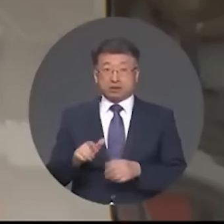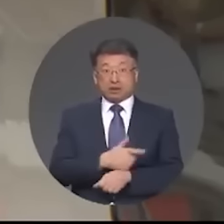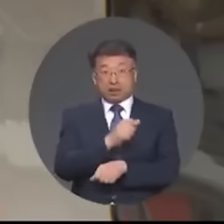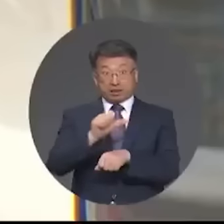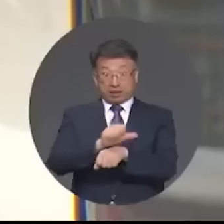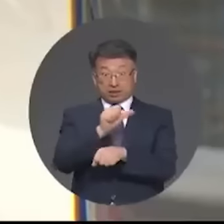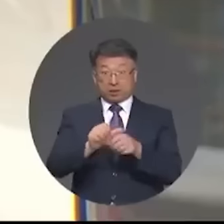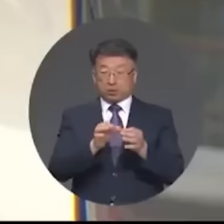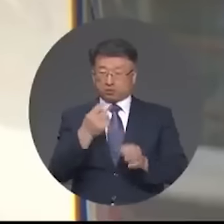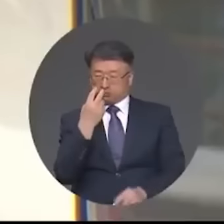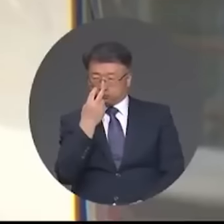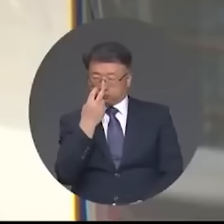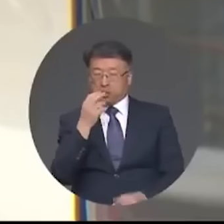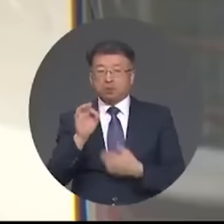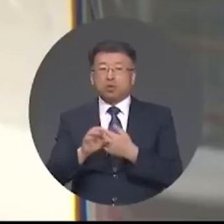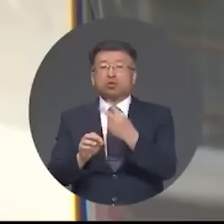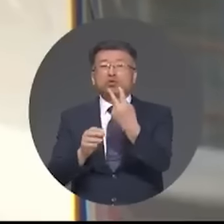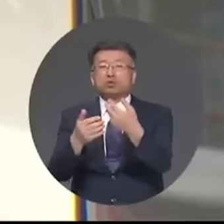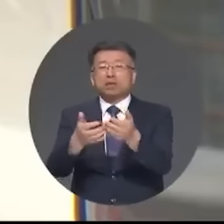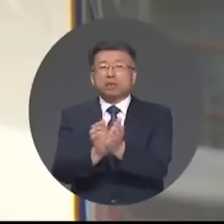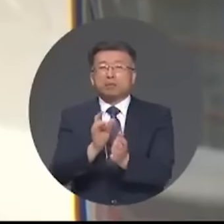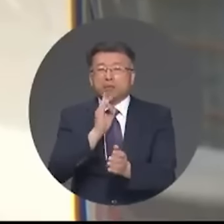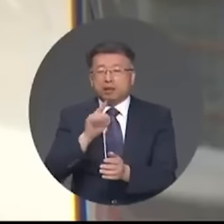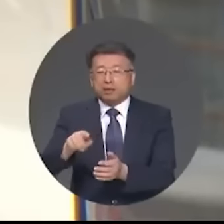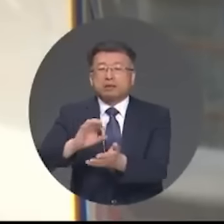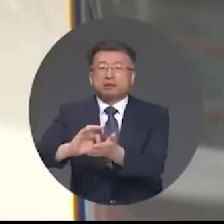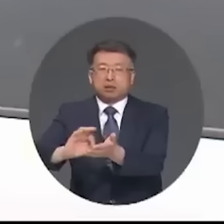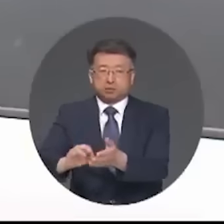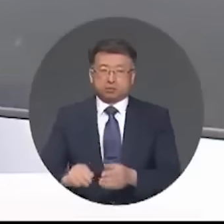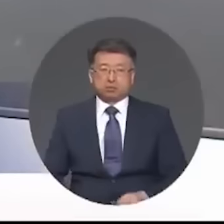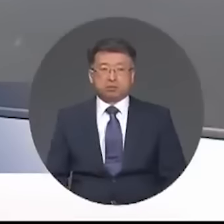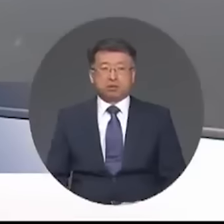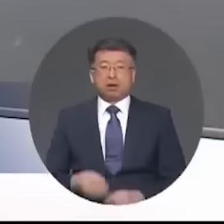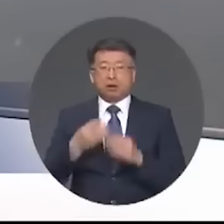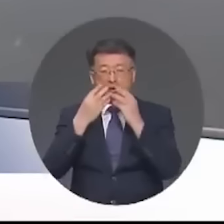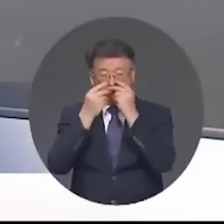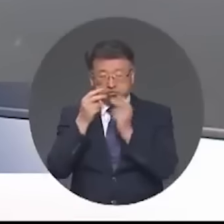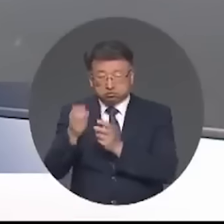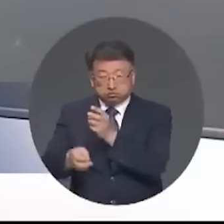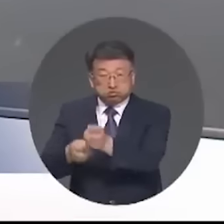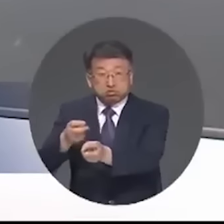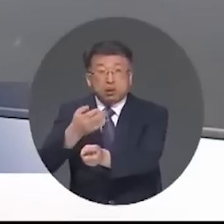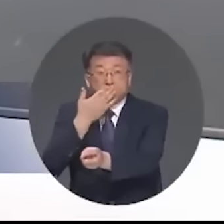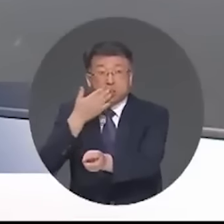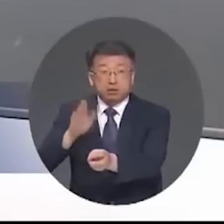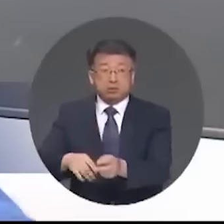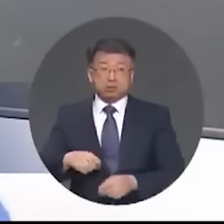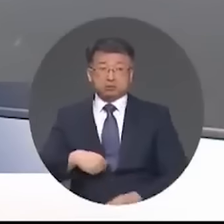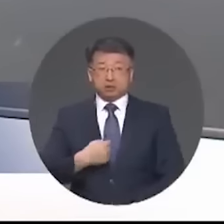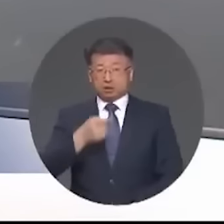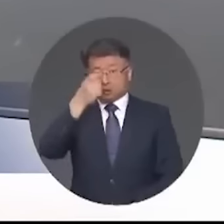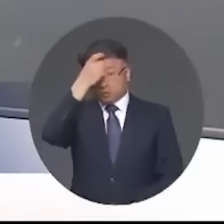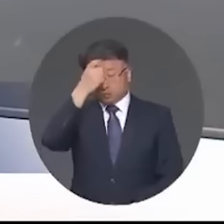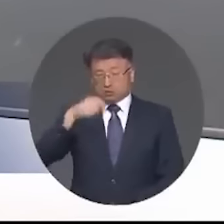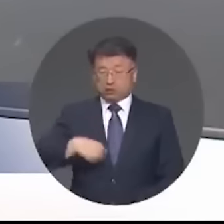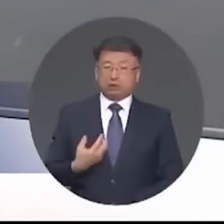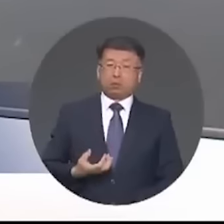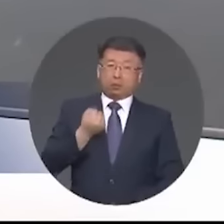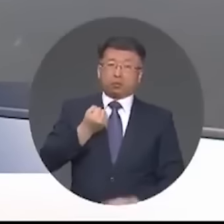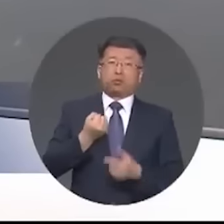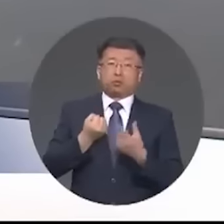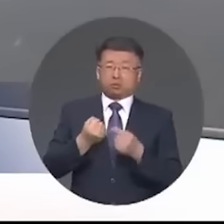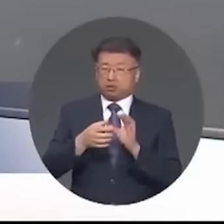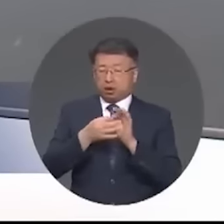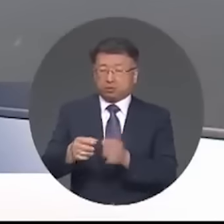있던 5시간 동안 단 두 팀뿐. 아무나 시민들은 될 수 있지만 너무 자기 주차장처럼 이렇게